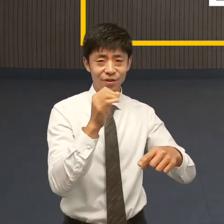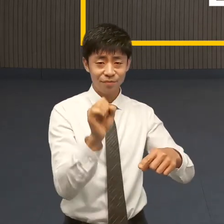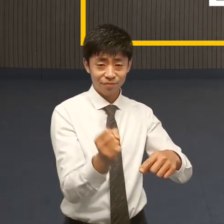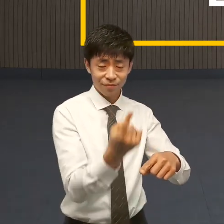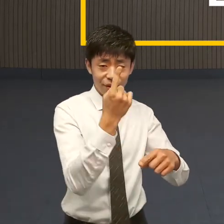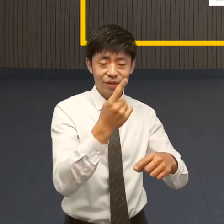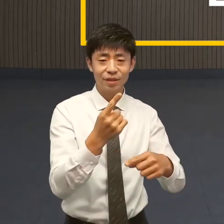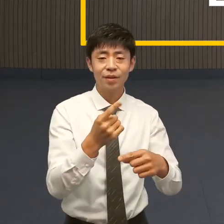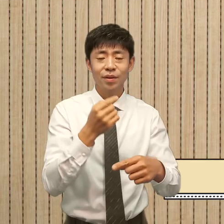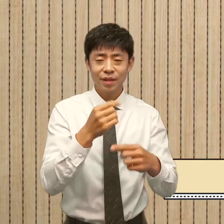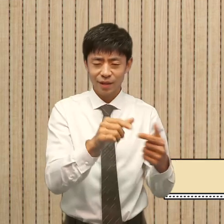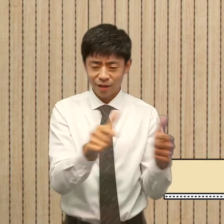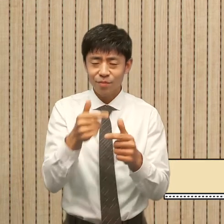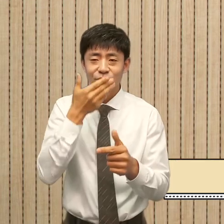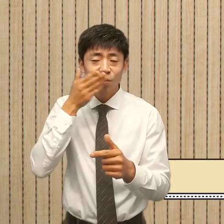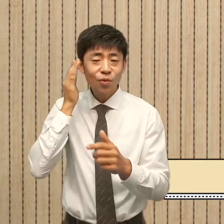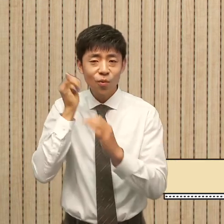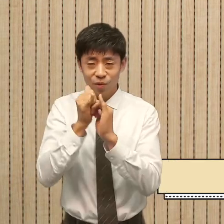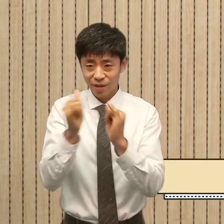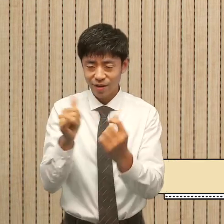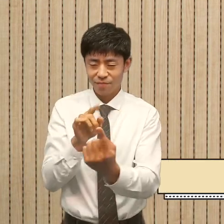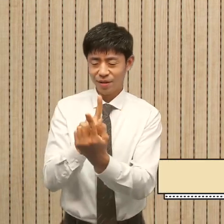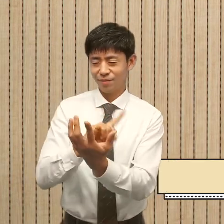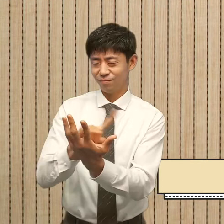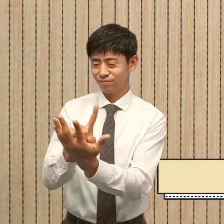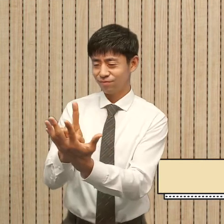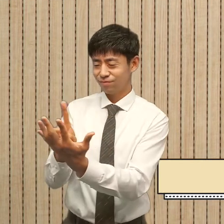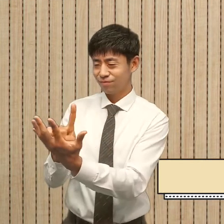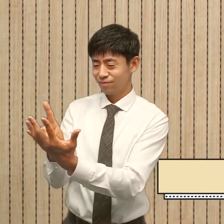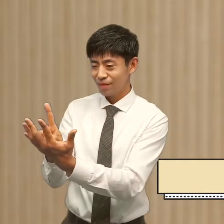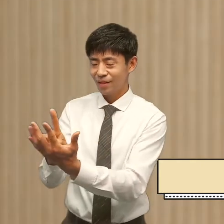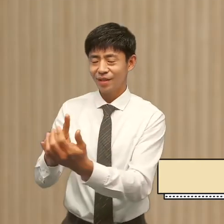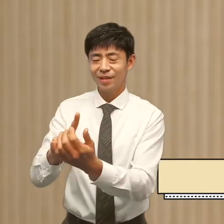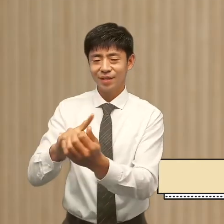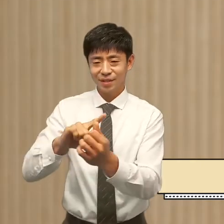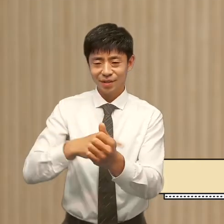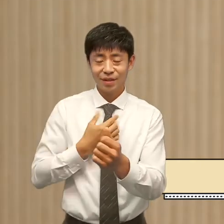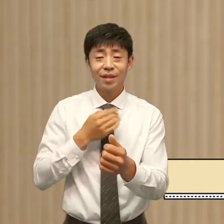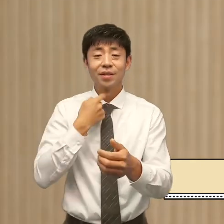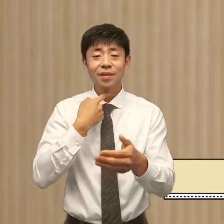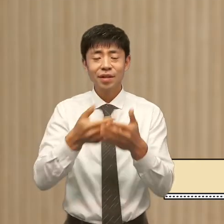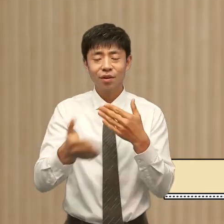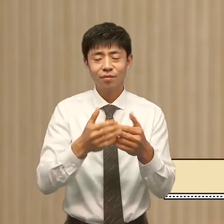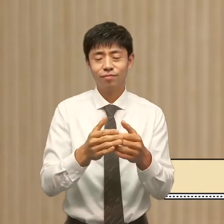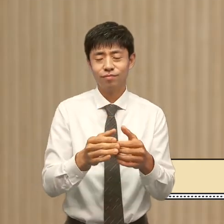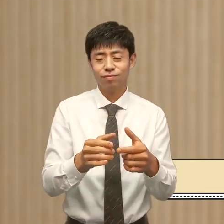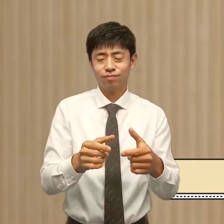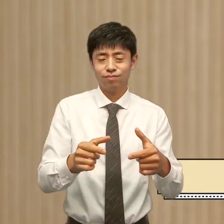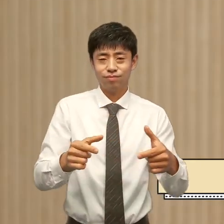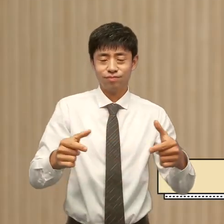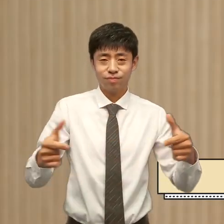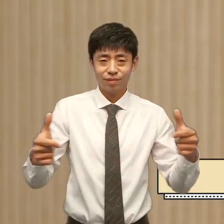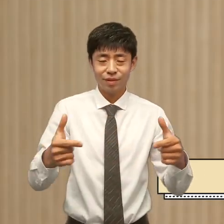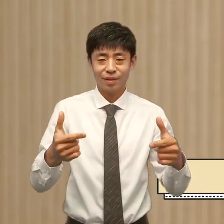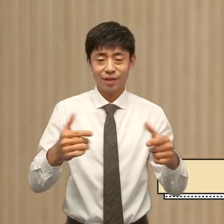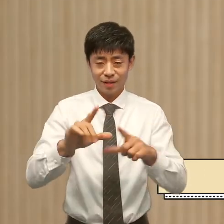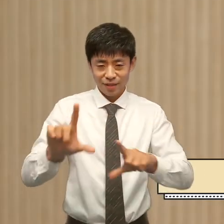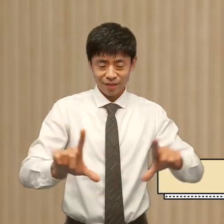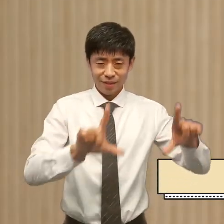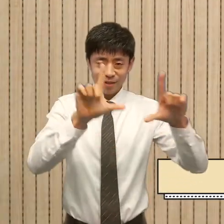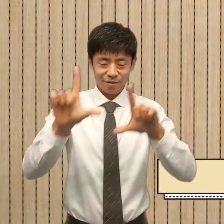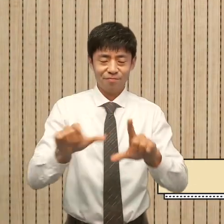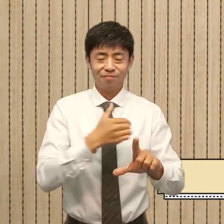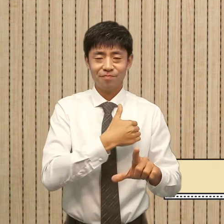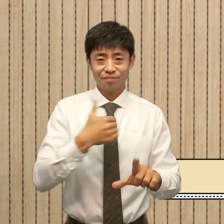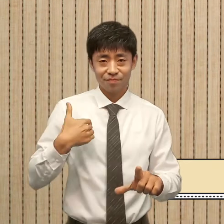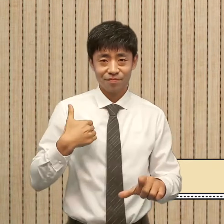다양한 사람들을 만나고 그 안에서 내 삶이 좀 더 풍요로워짐을 느낄 수 있다는 것은 한국 수어 통역사만의